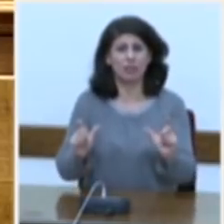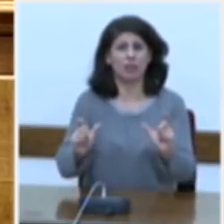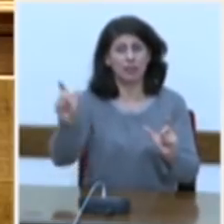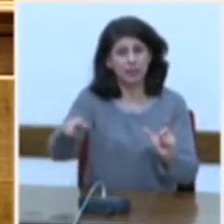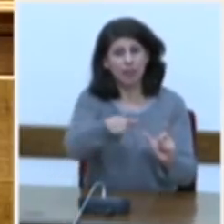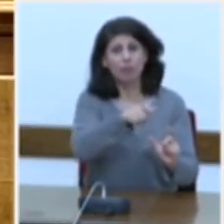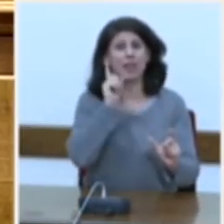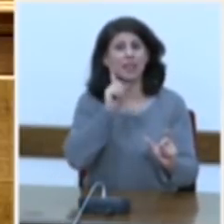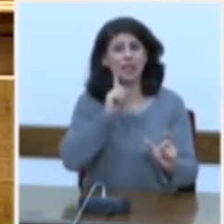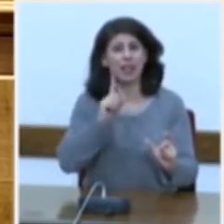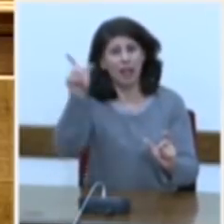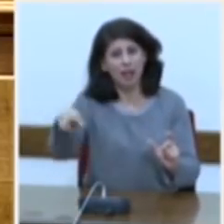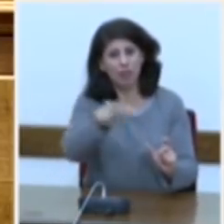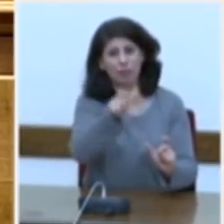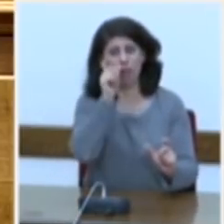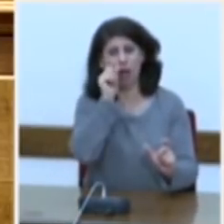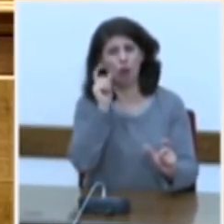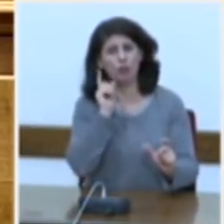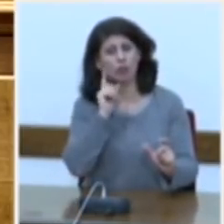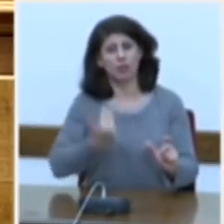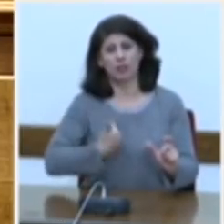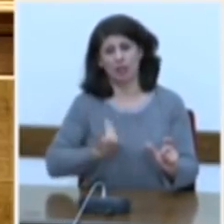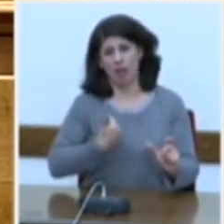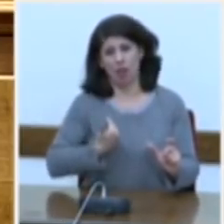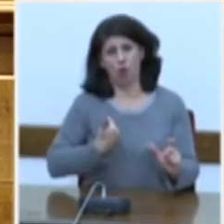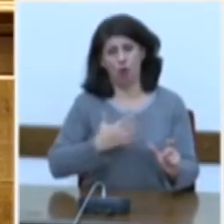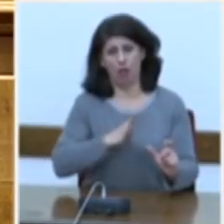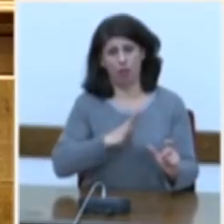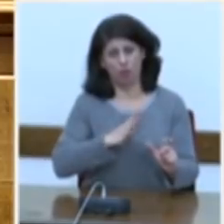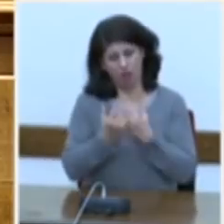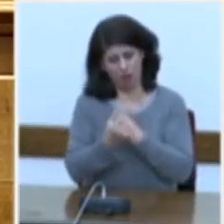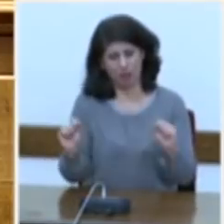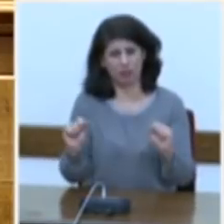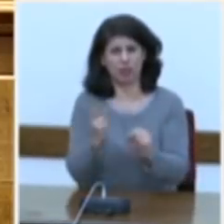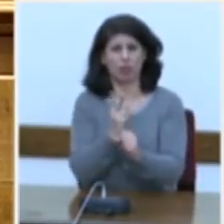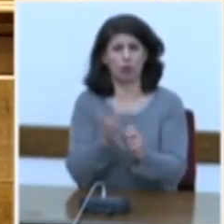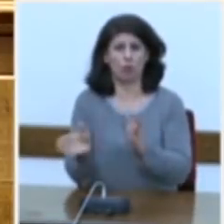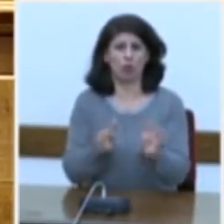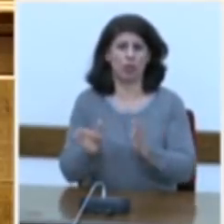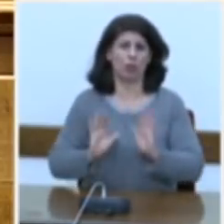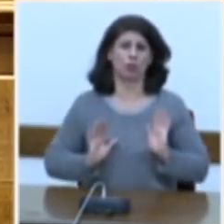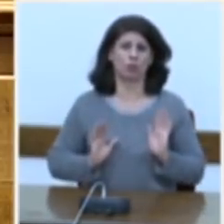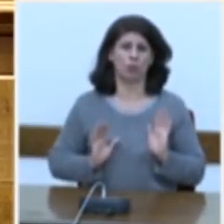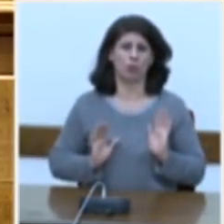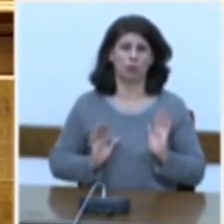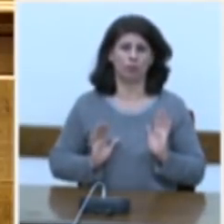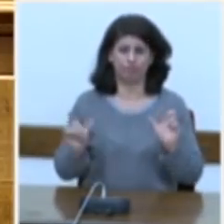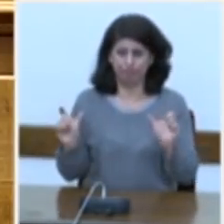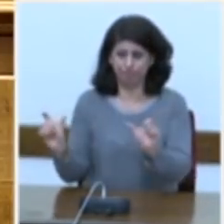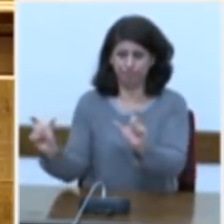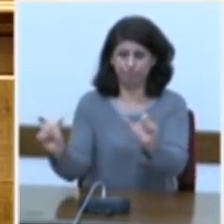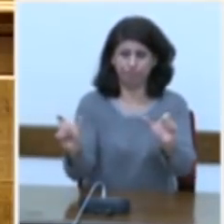γυναίκας, κάθε νέας και νέου και ανεξάρτητα από σεξουαλικό προσανατολισμό. Η ασπίδα